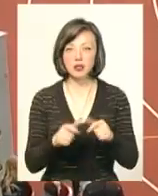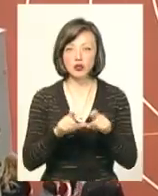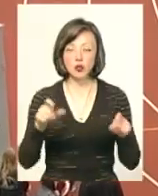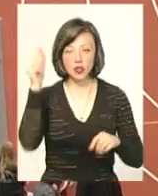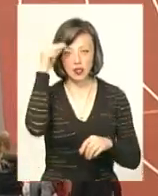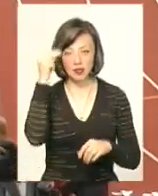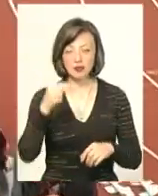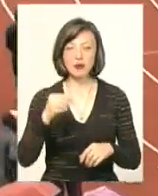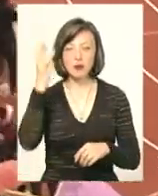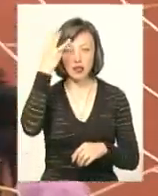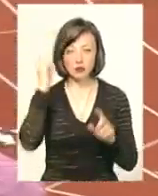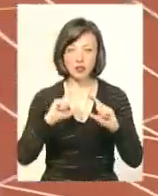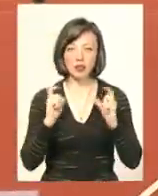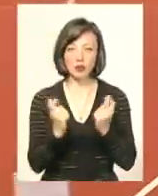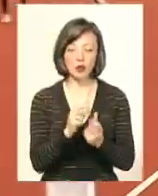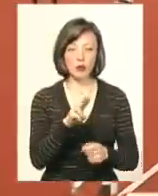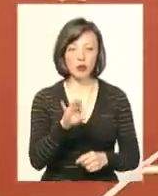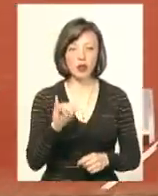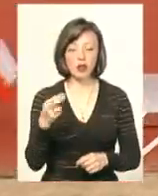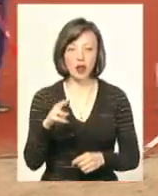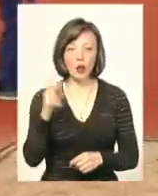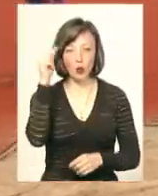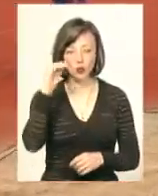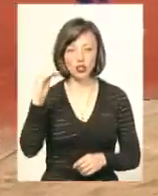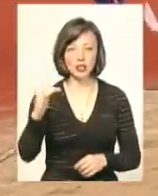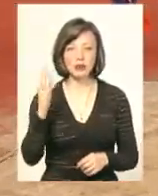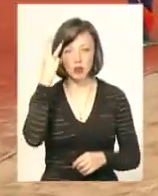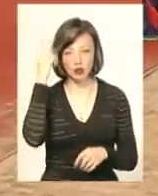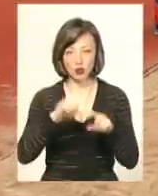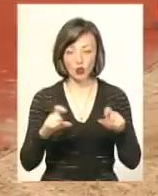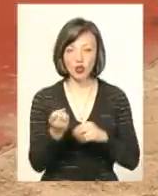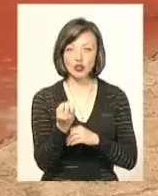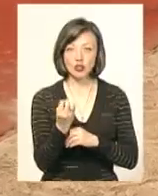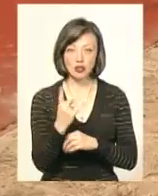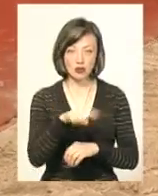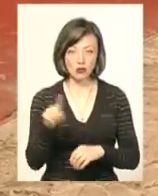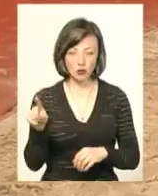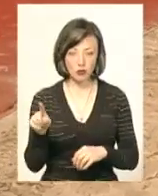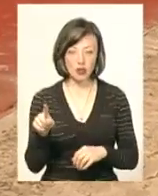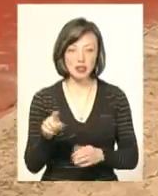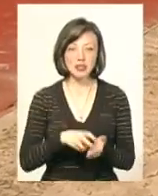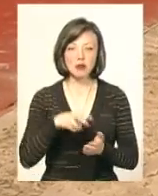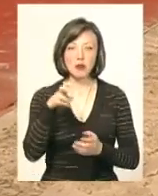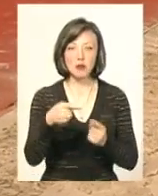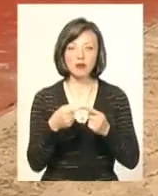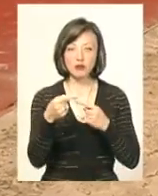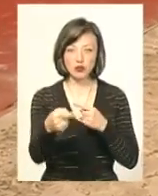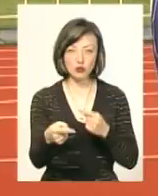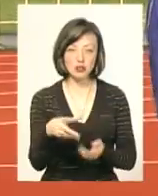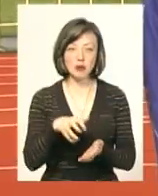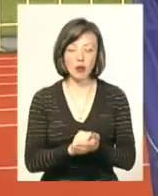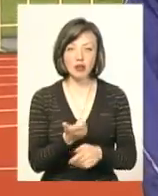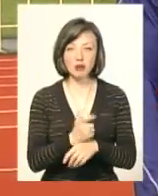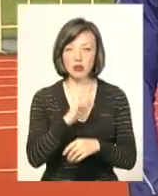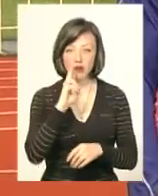сьогодні змагалися на Хмельницькому стадіоні «Поділля». Учениця Хмельницької школи номер 14 Марина Безвершко стрибками в довжину з розбігу займається